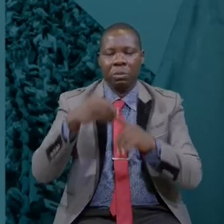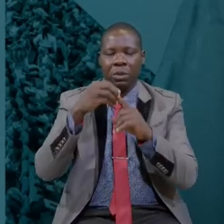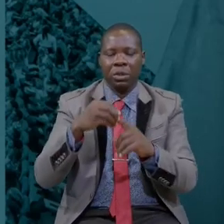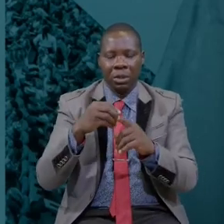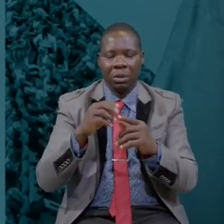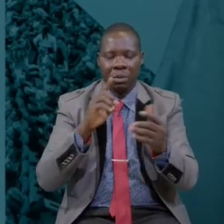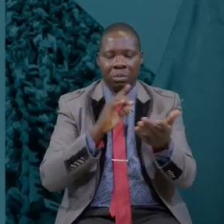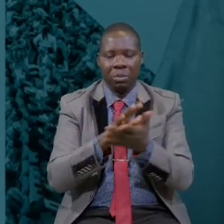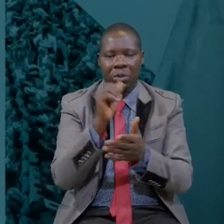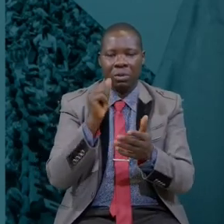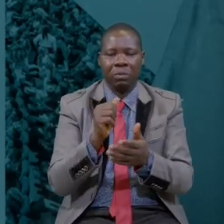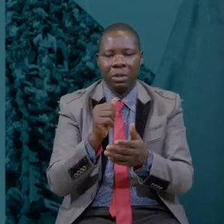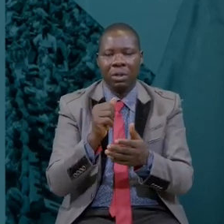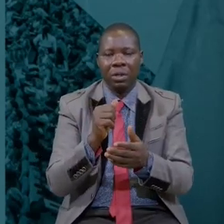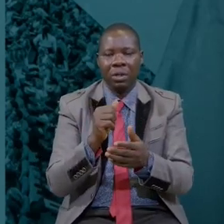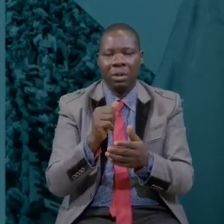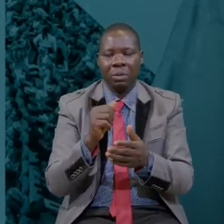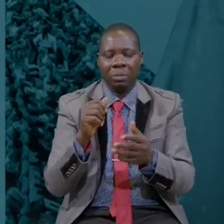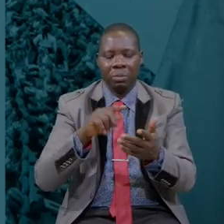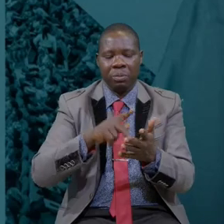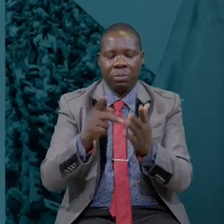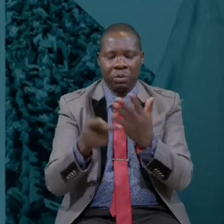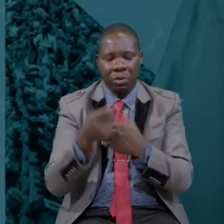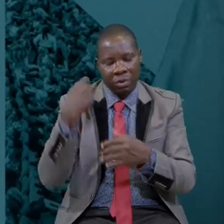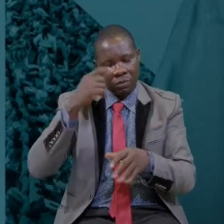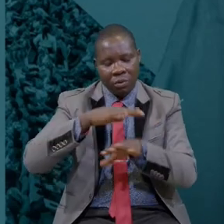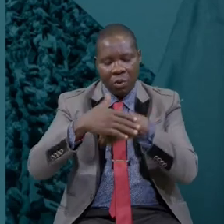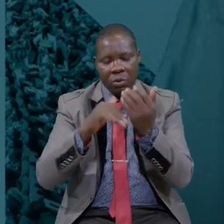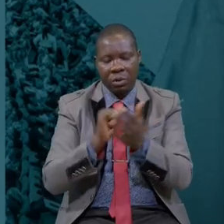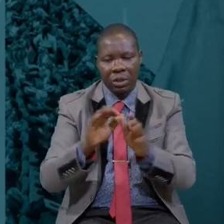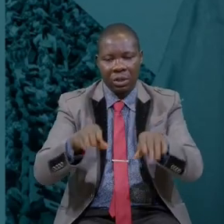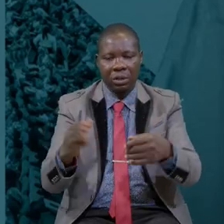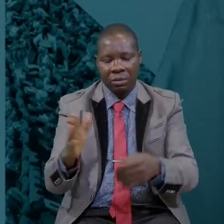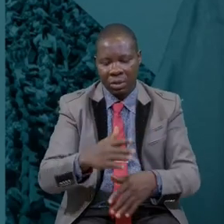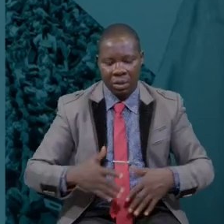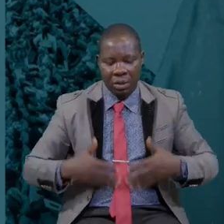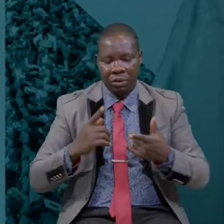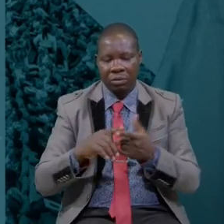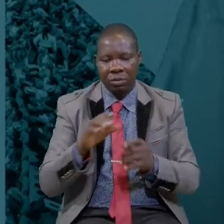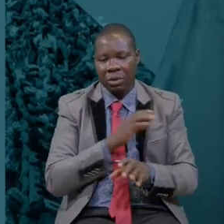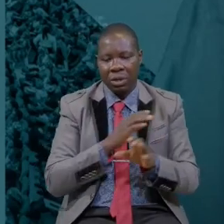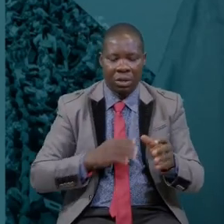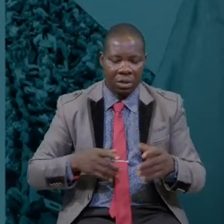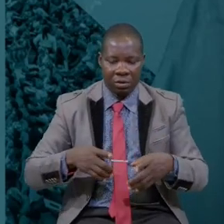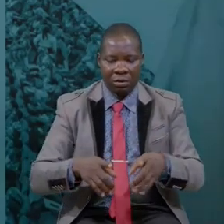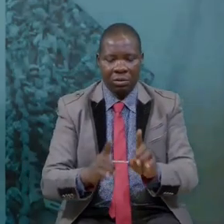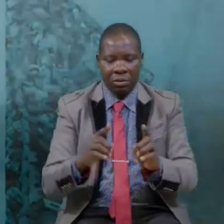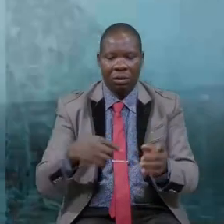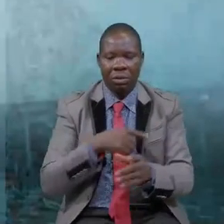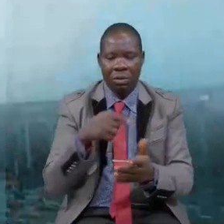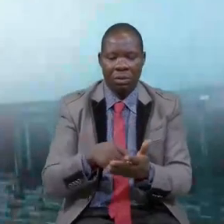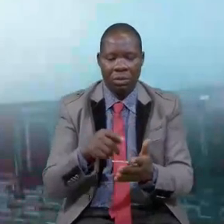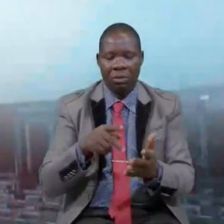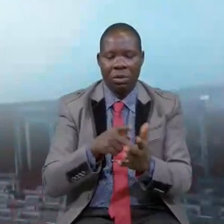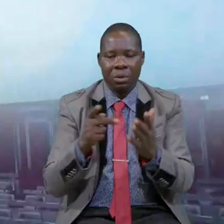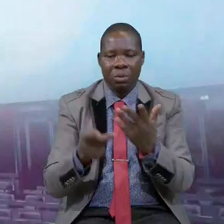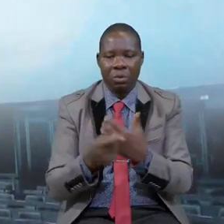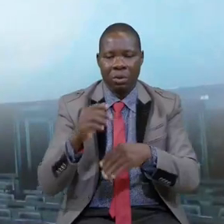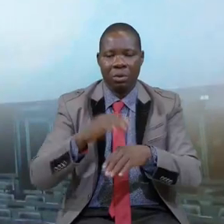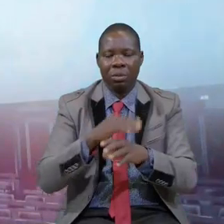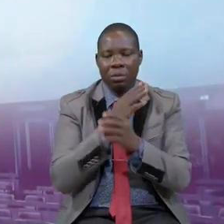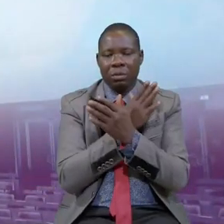Il y aura le banquet de tous les croyants, ceux qui ont donné leur vie au Seigneur, au cours de cette croisade, le